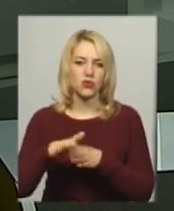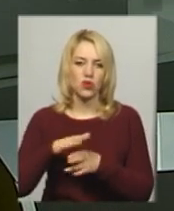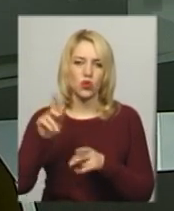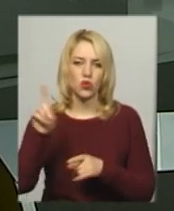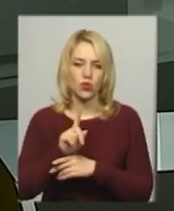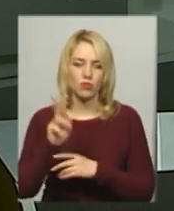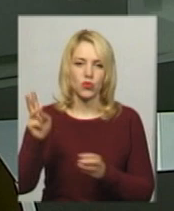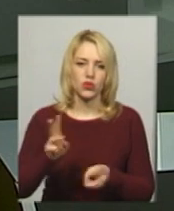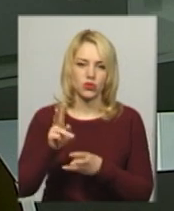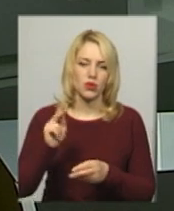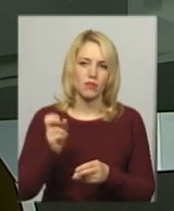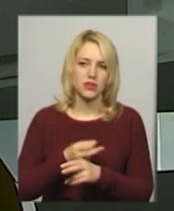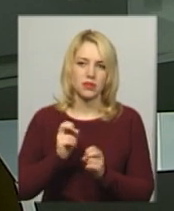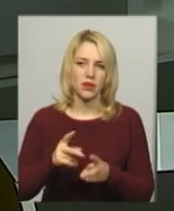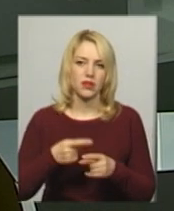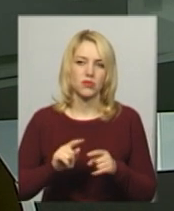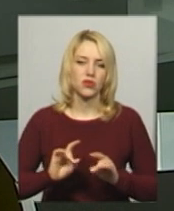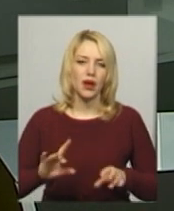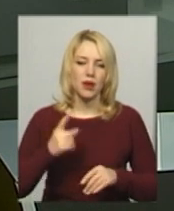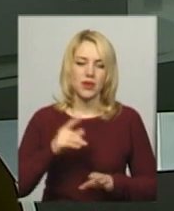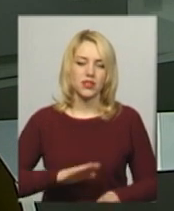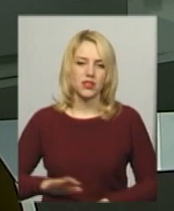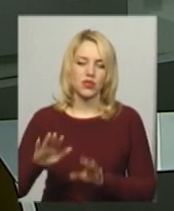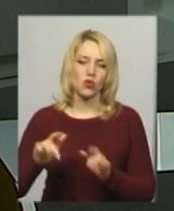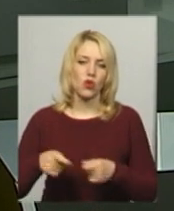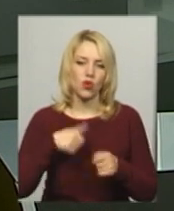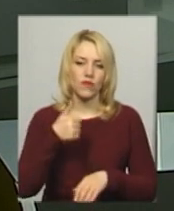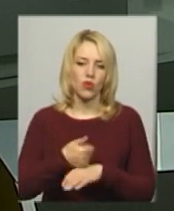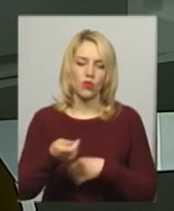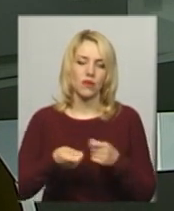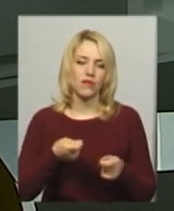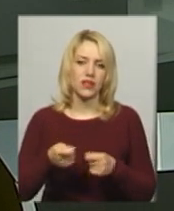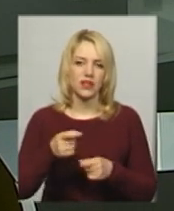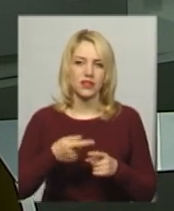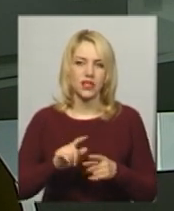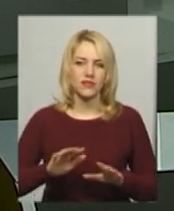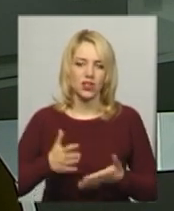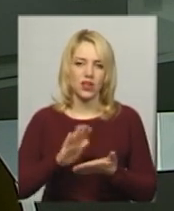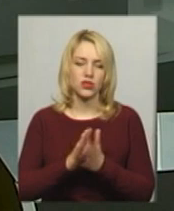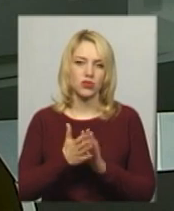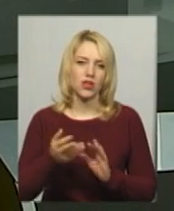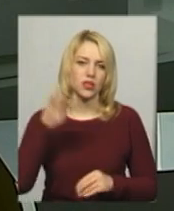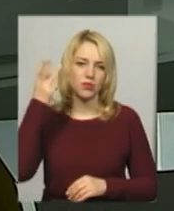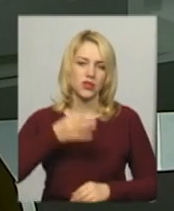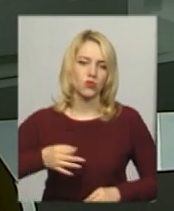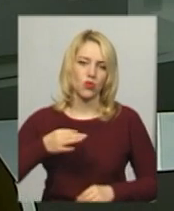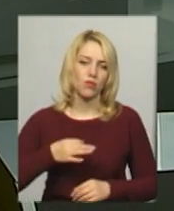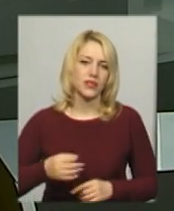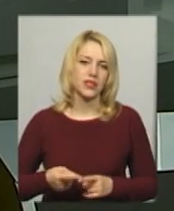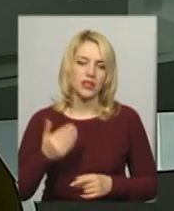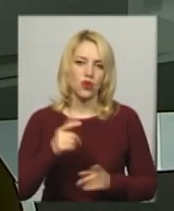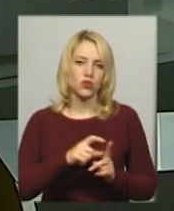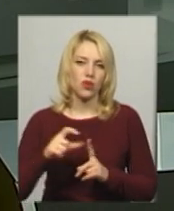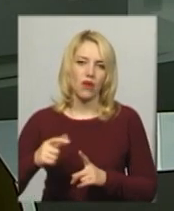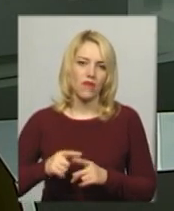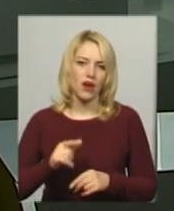безпеки. Про це розповів перший заступник головного управління Державної служби з надзвичайних ситуацій у Хмельницькій області Дмитро Бондар. За його